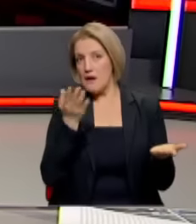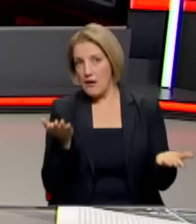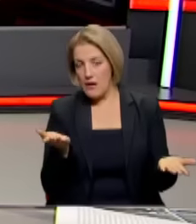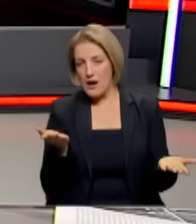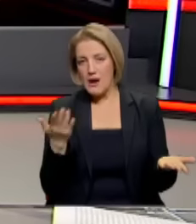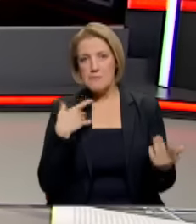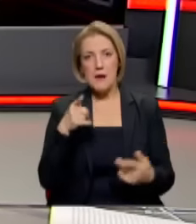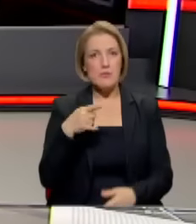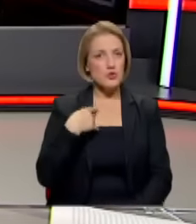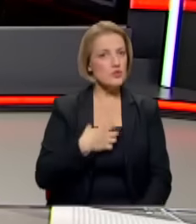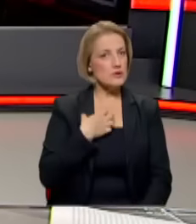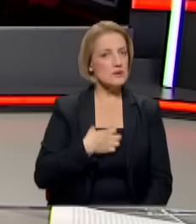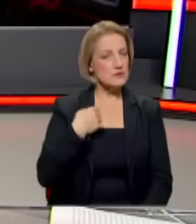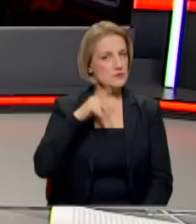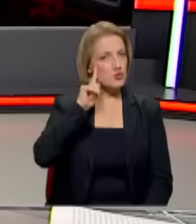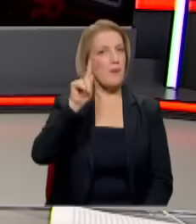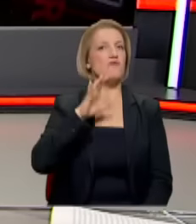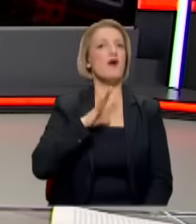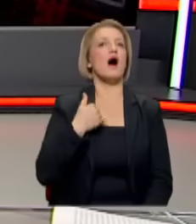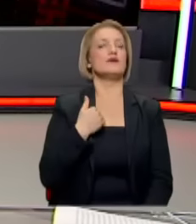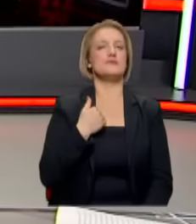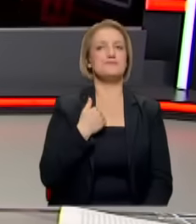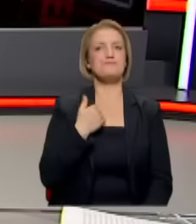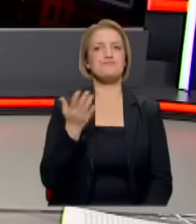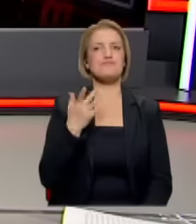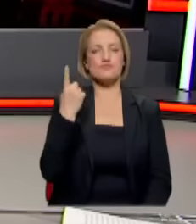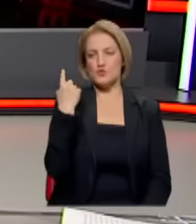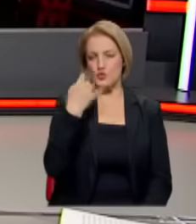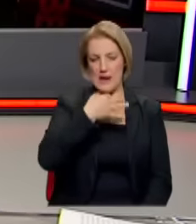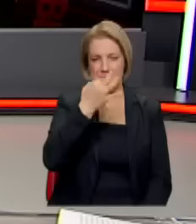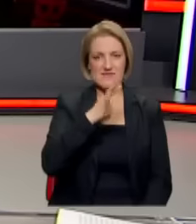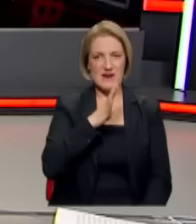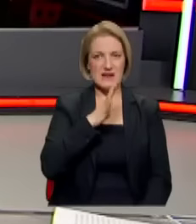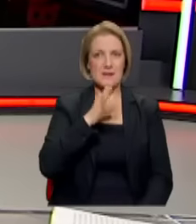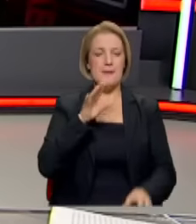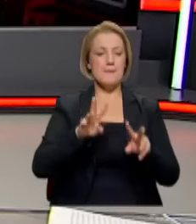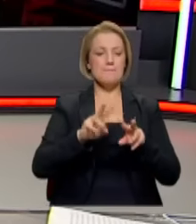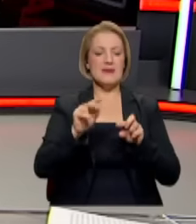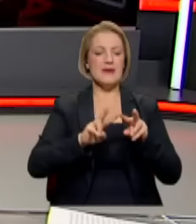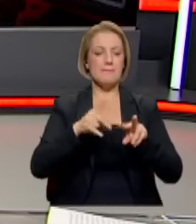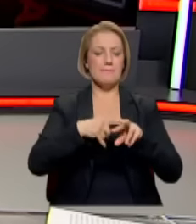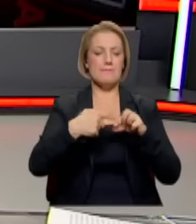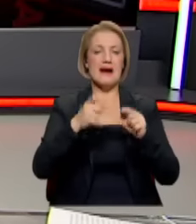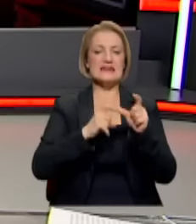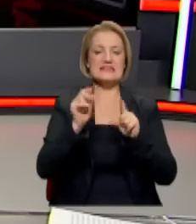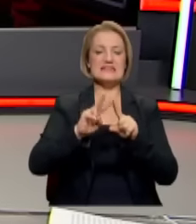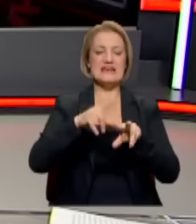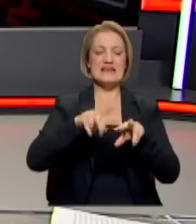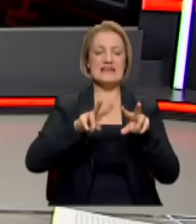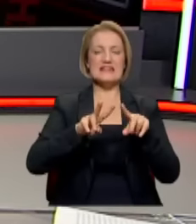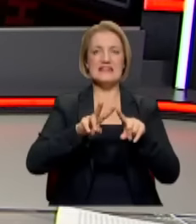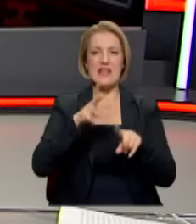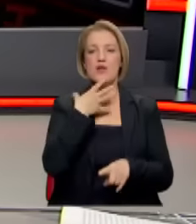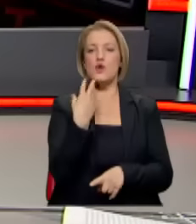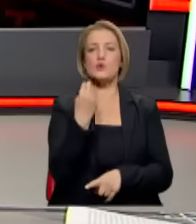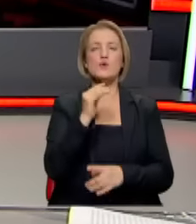ben bundan kaygılanıyorum Mesela dün haberi vardı bizde Mimar Sinan Güzel Sanatlar işte orada